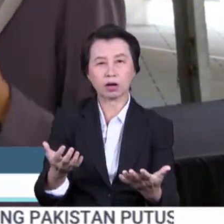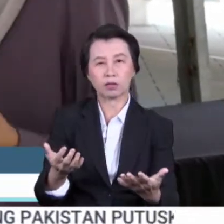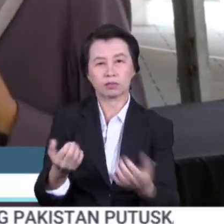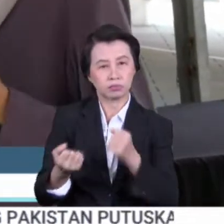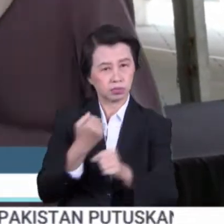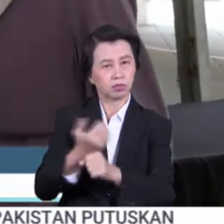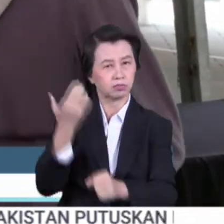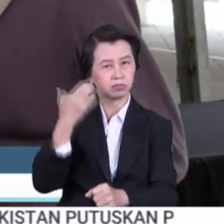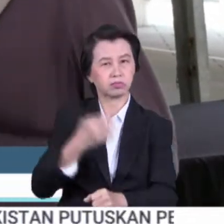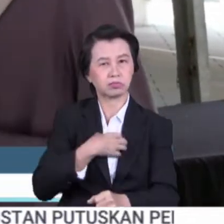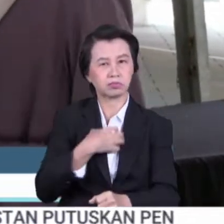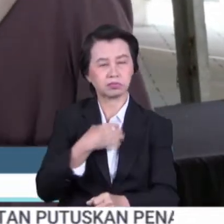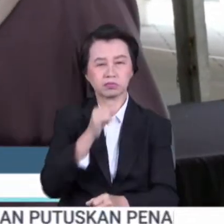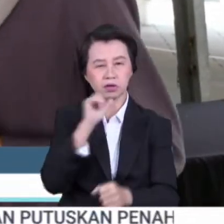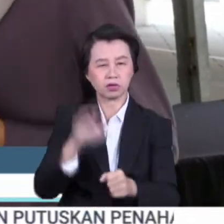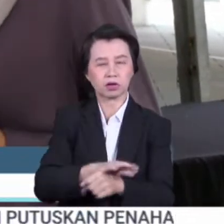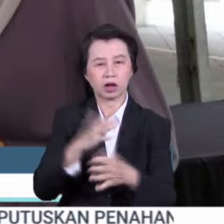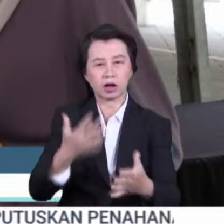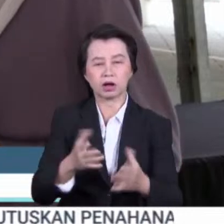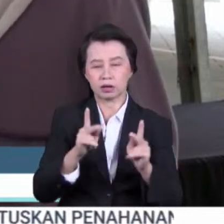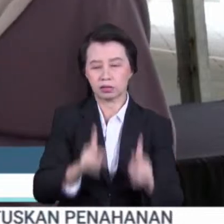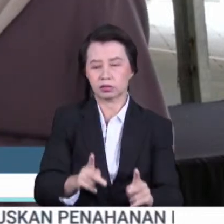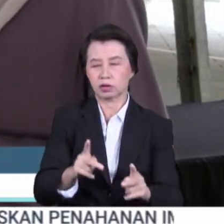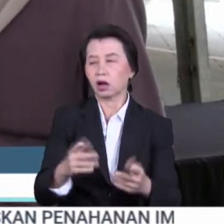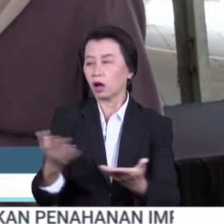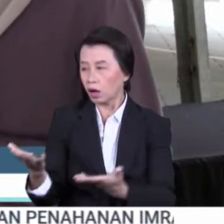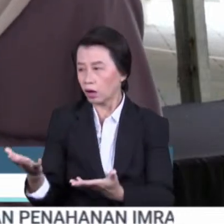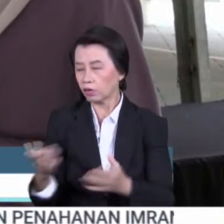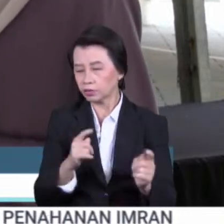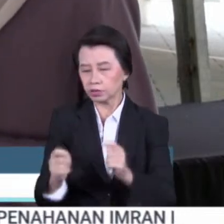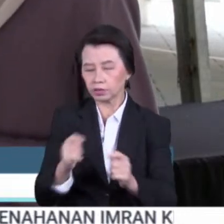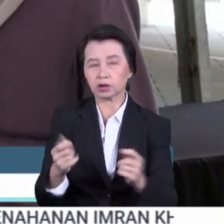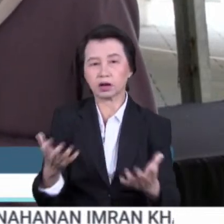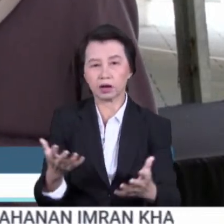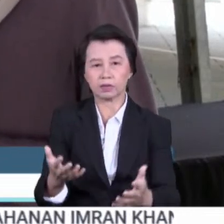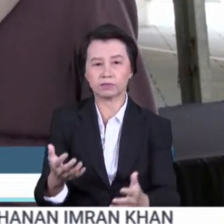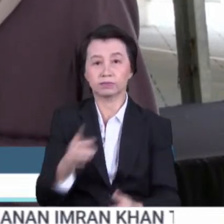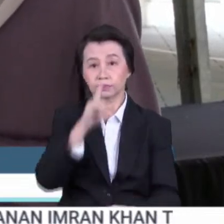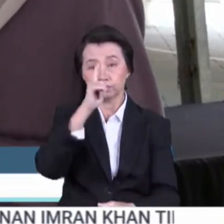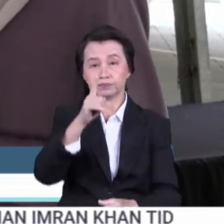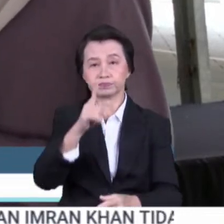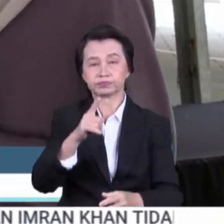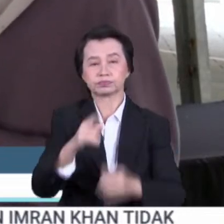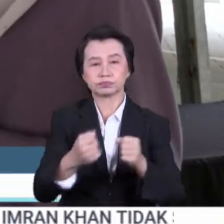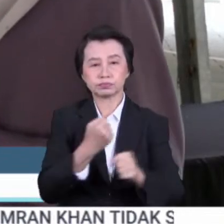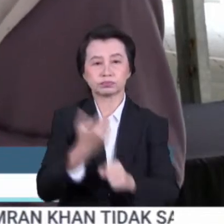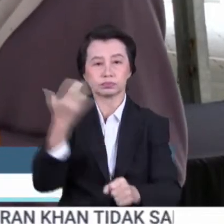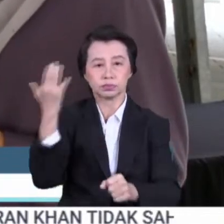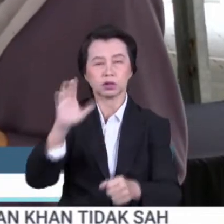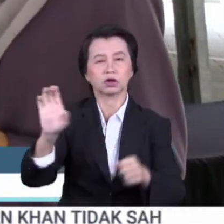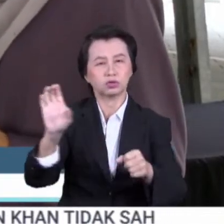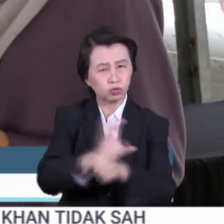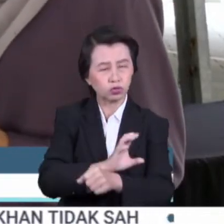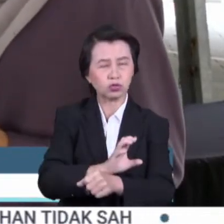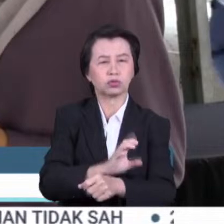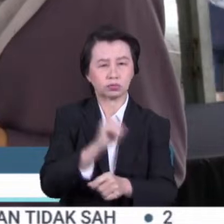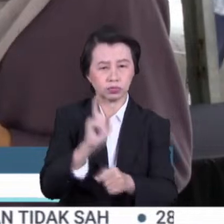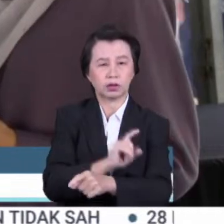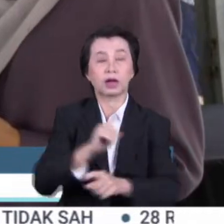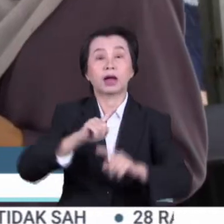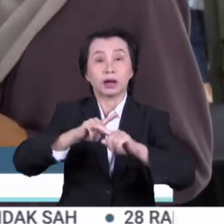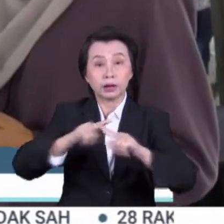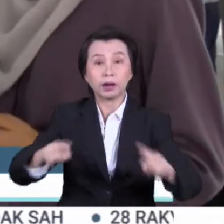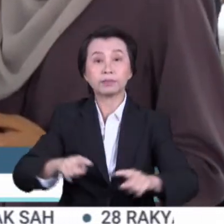apa tindakan pihak penganjur untuk tahun ini? Sebenarnya tahun lepas menu yang kita rancang cukup, tetapi kerana